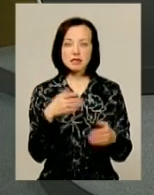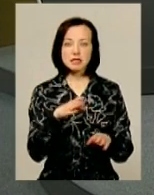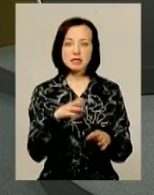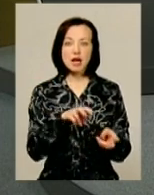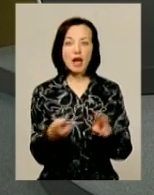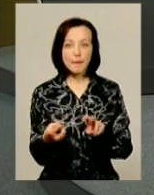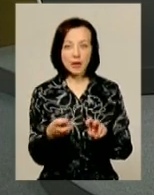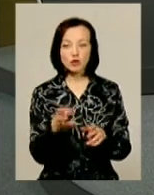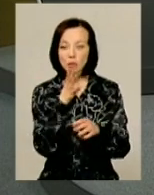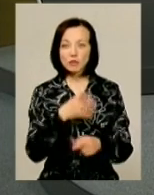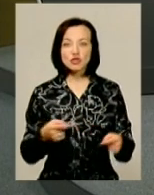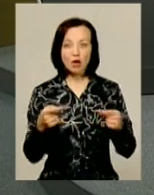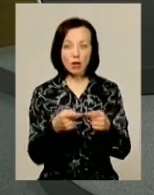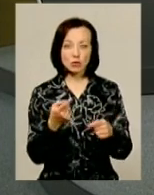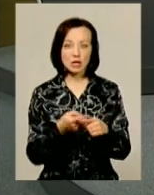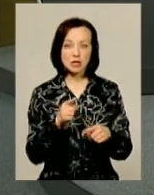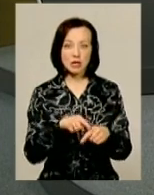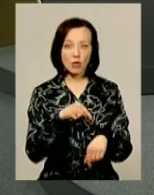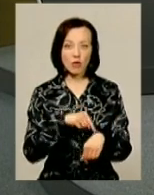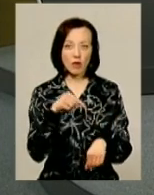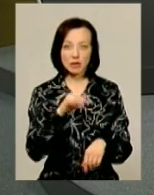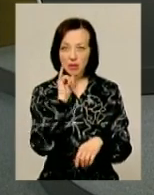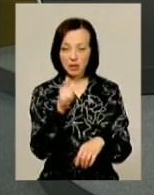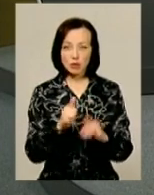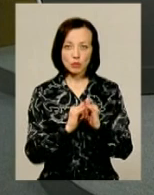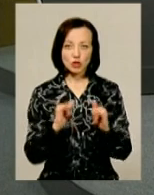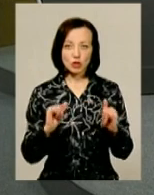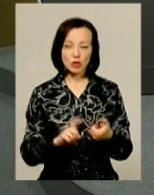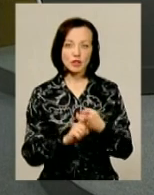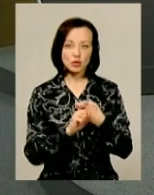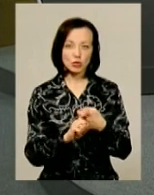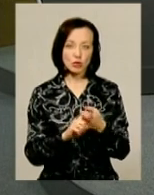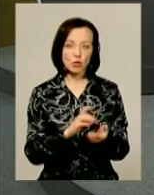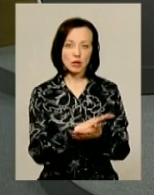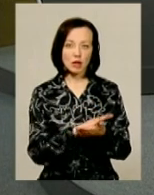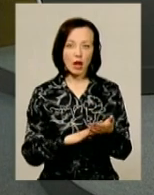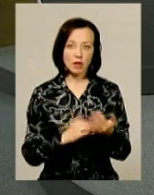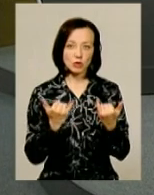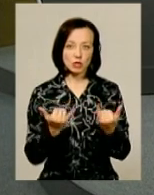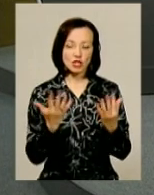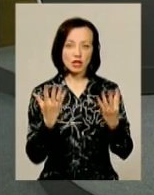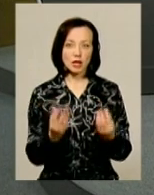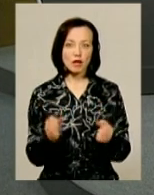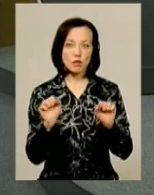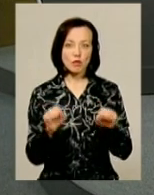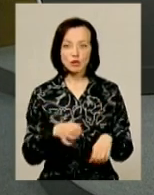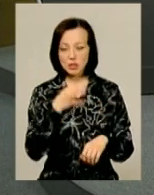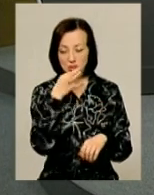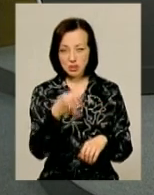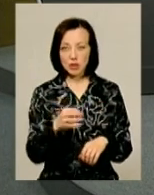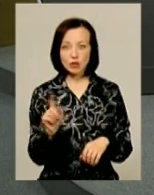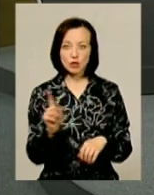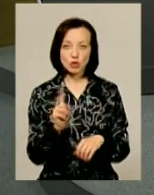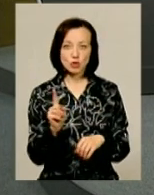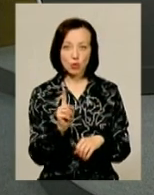щоб вчасно на це реагувати і не дати поширитись збуднику далі. На сьогоднішній день можна сказати, що